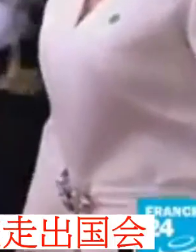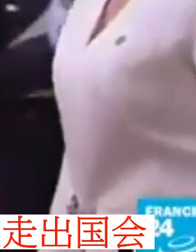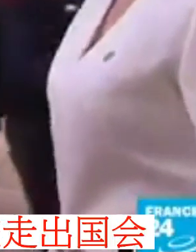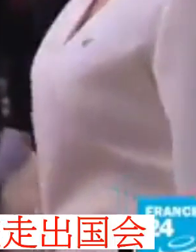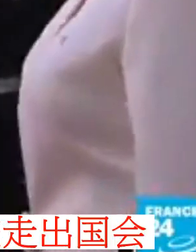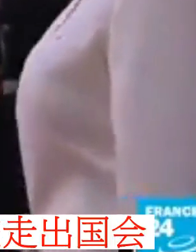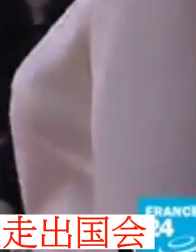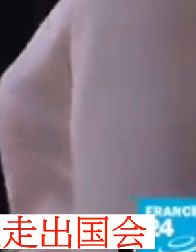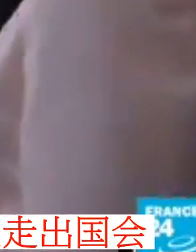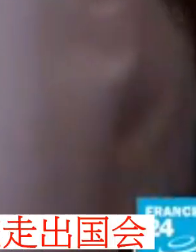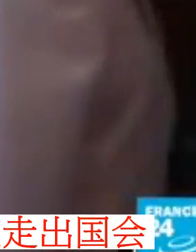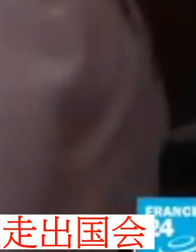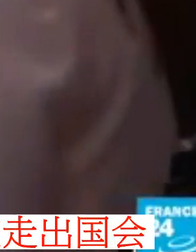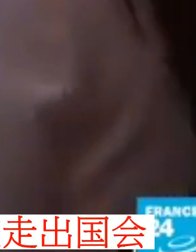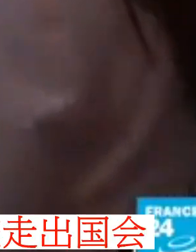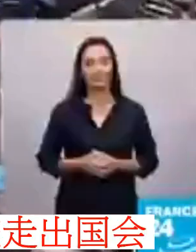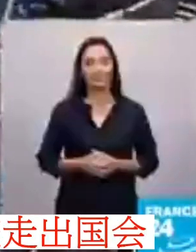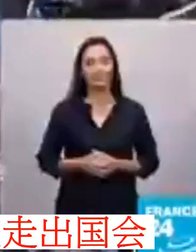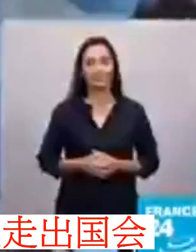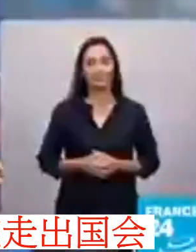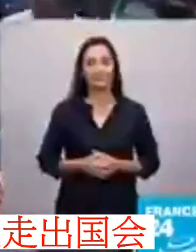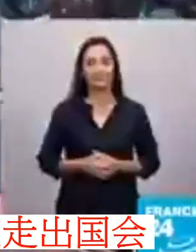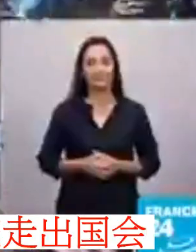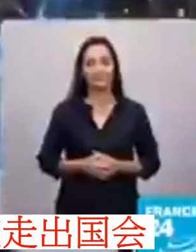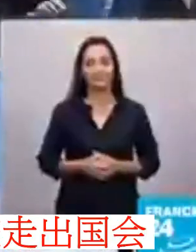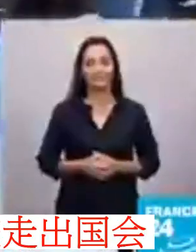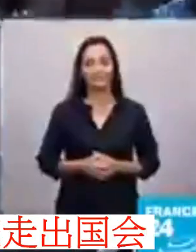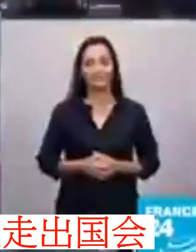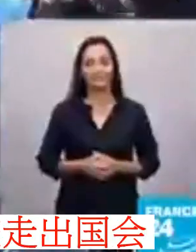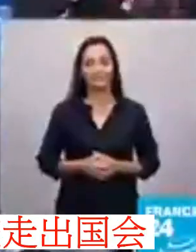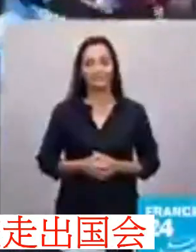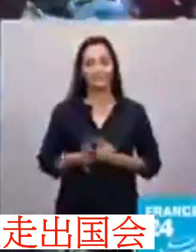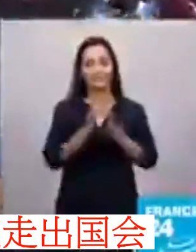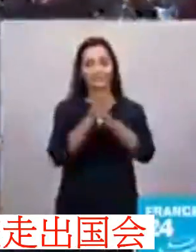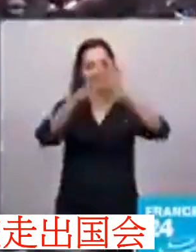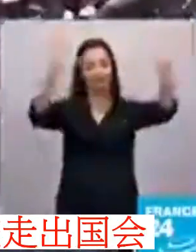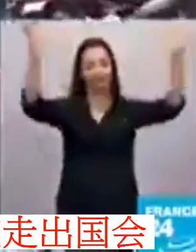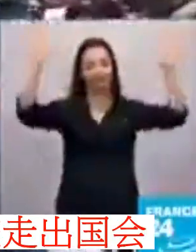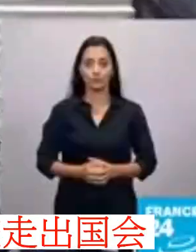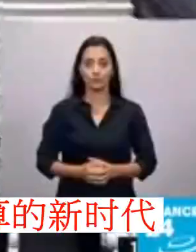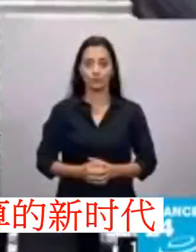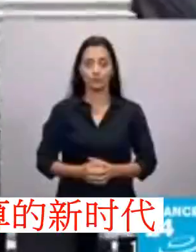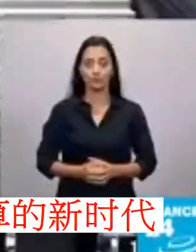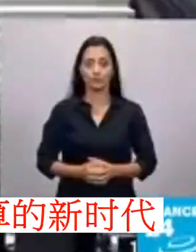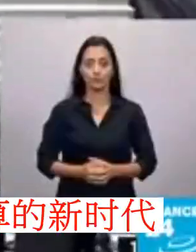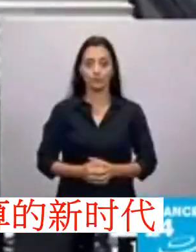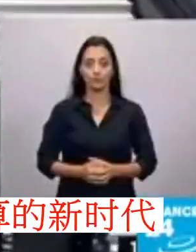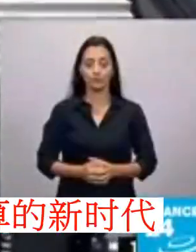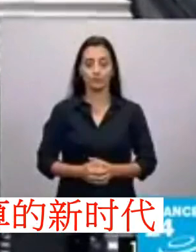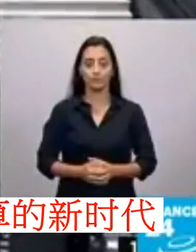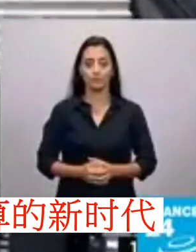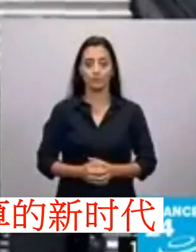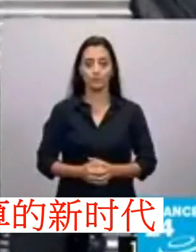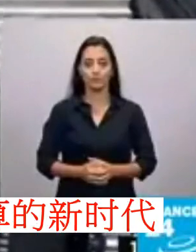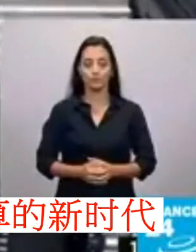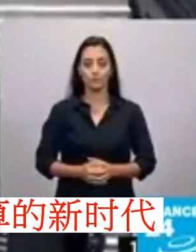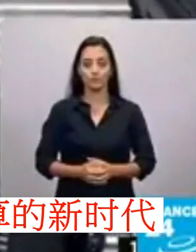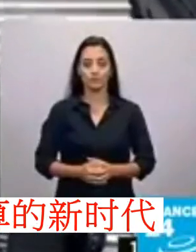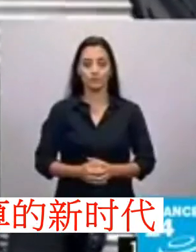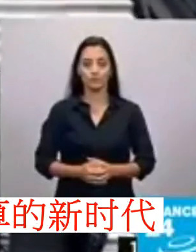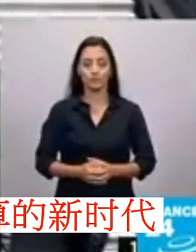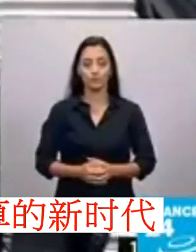Pour la première fois, Javier Milei sort du Congrès en tant que président de l'Argentine. Acclamé par ses partisans venus en